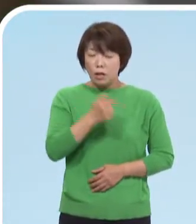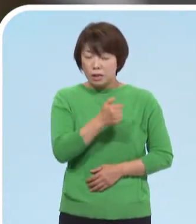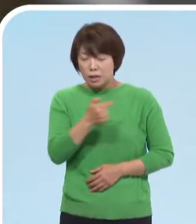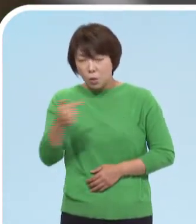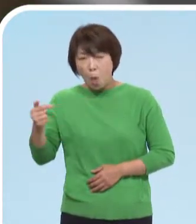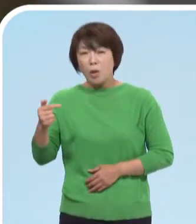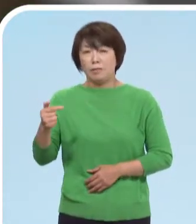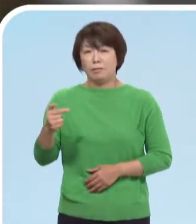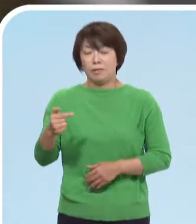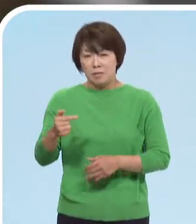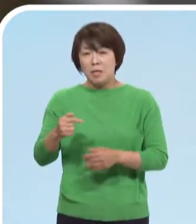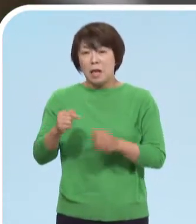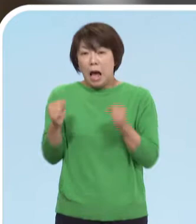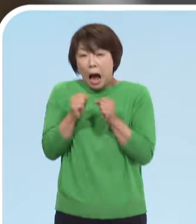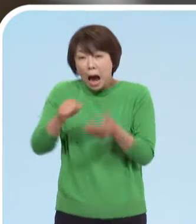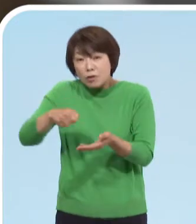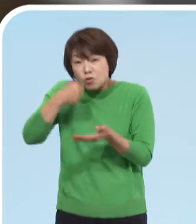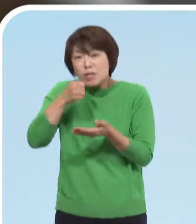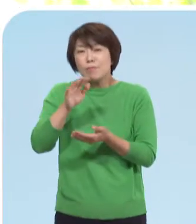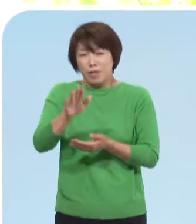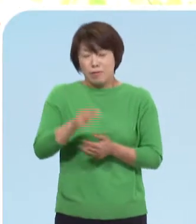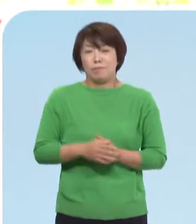慢のジェラートです。